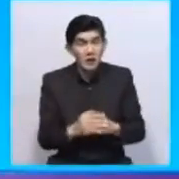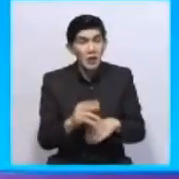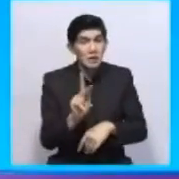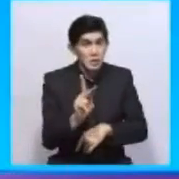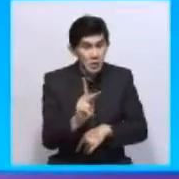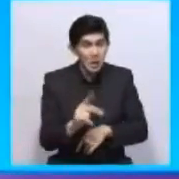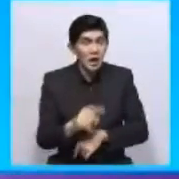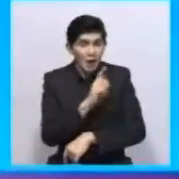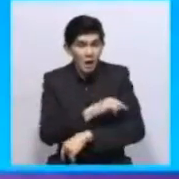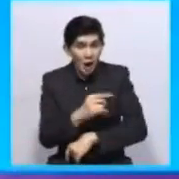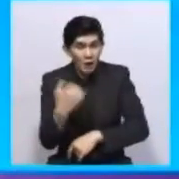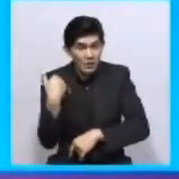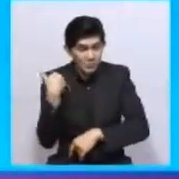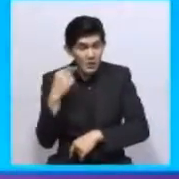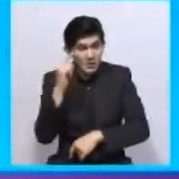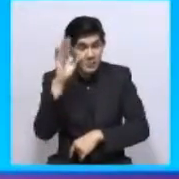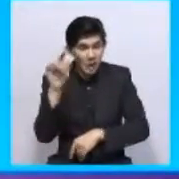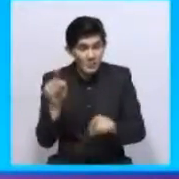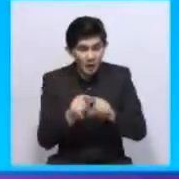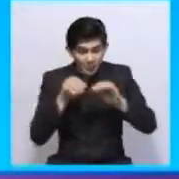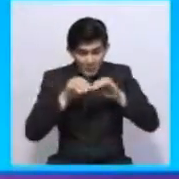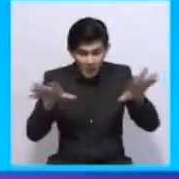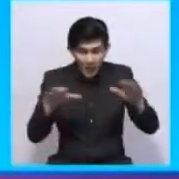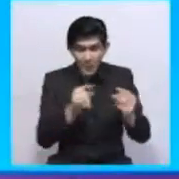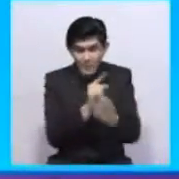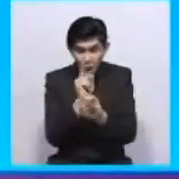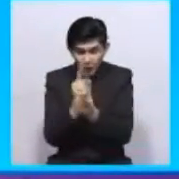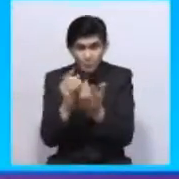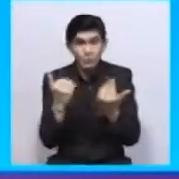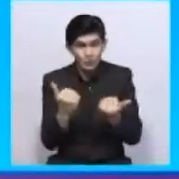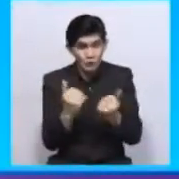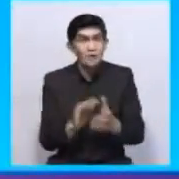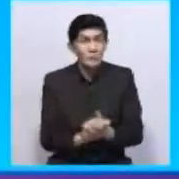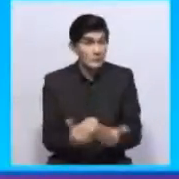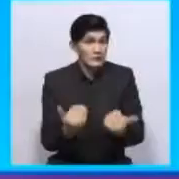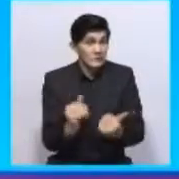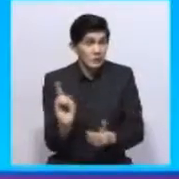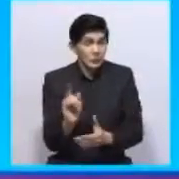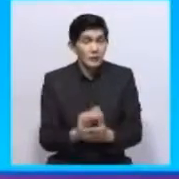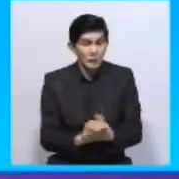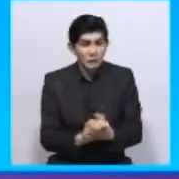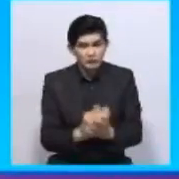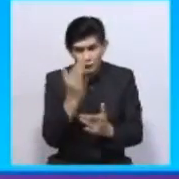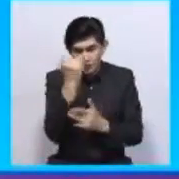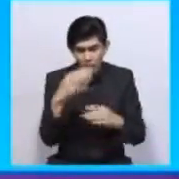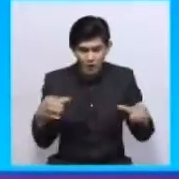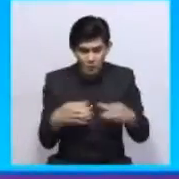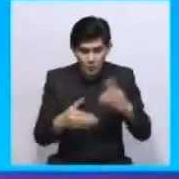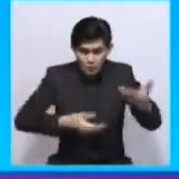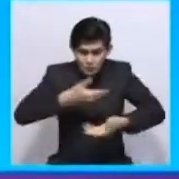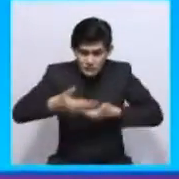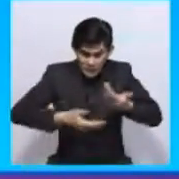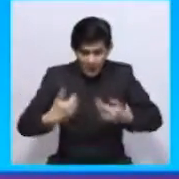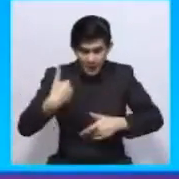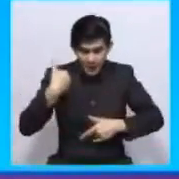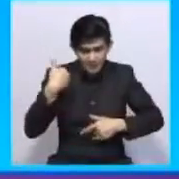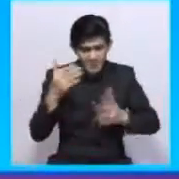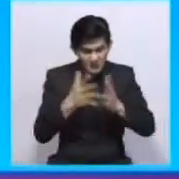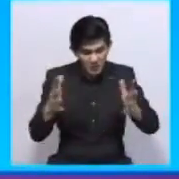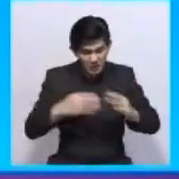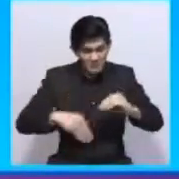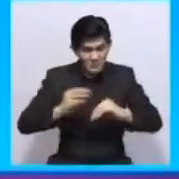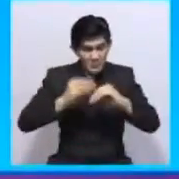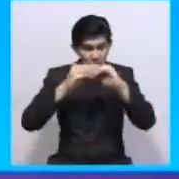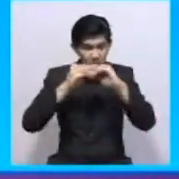าเคเฮโรอีนและยาบ้าซึ่งการแพร่ระบาดยาเสพติดในพื้นที่ดังกล่าวนั้นเกิดจากกลุ่มผู้ค้ารายย่อยที่มีจำนว